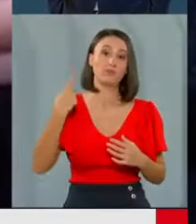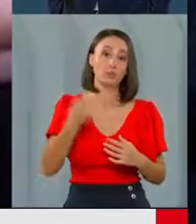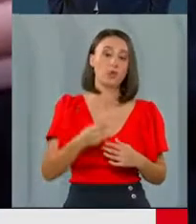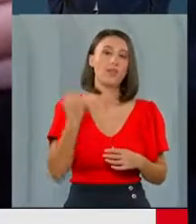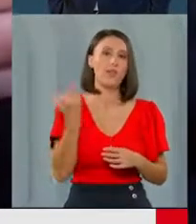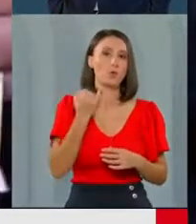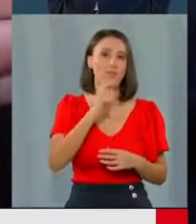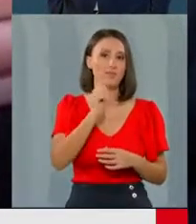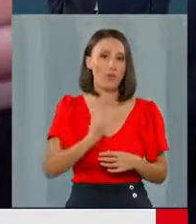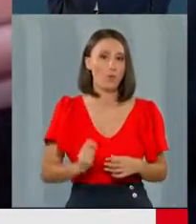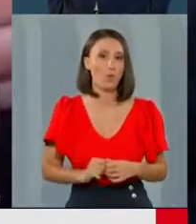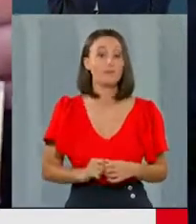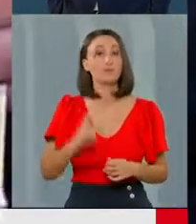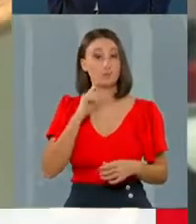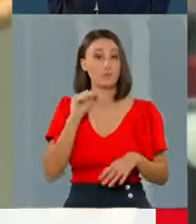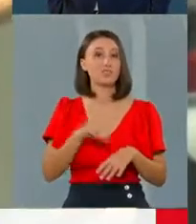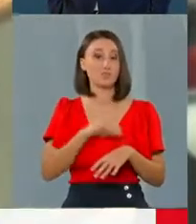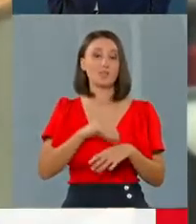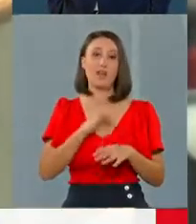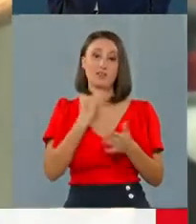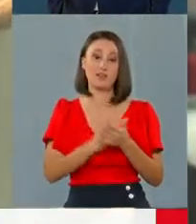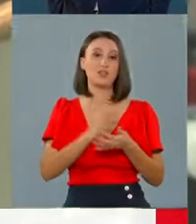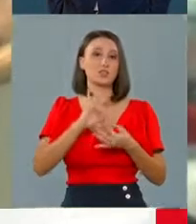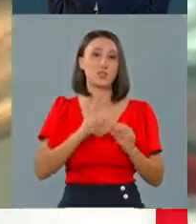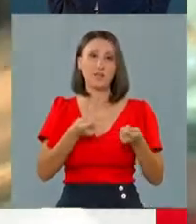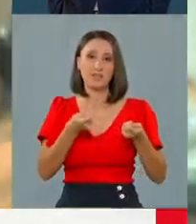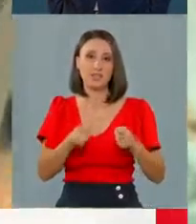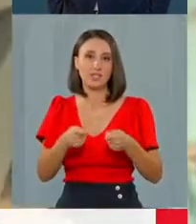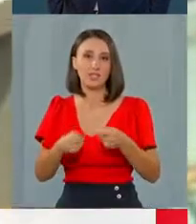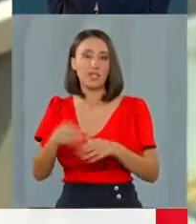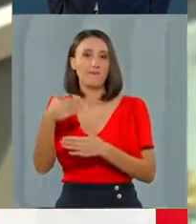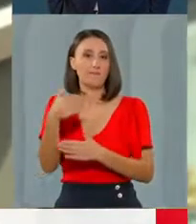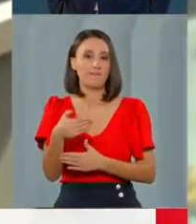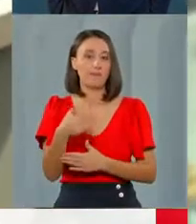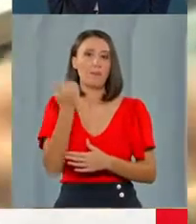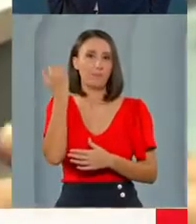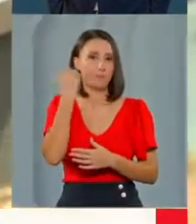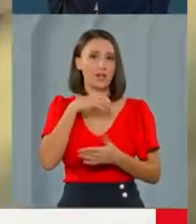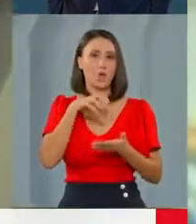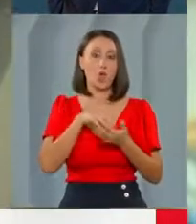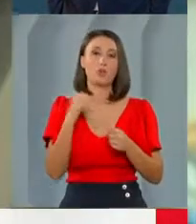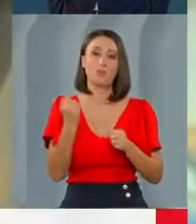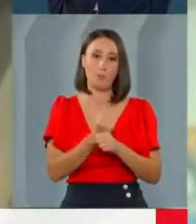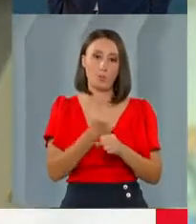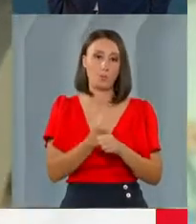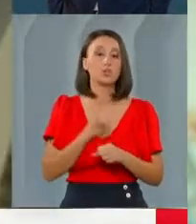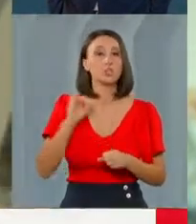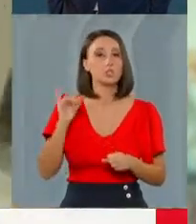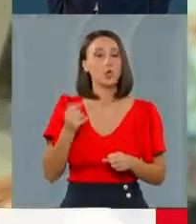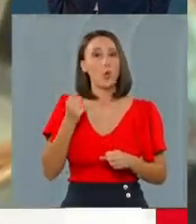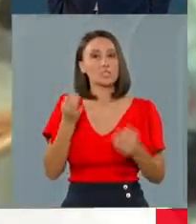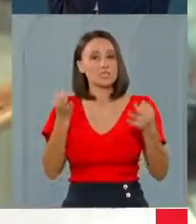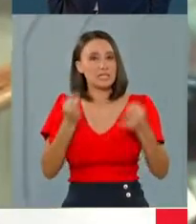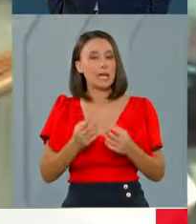lunile ianuarie, februarie, vom simți într-adevăr ceea ce înseamnă închideri de companii, pierderi de locuri de muncă și o